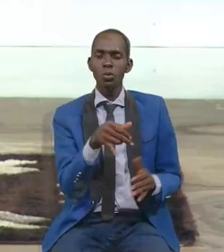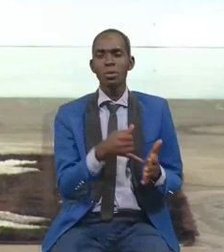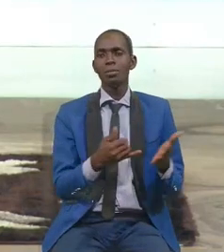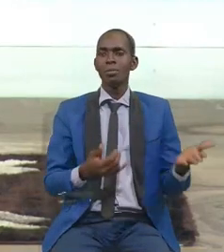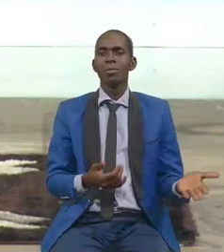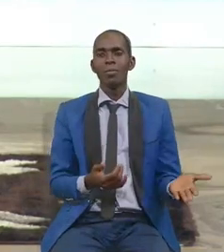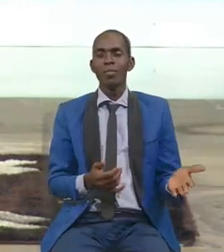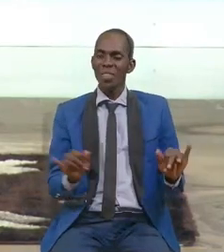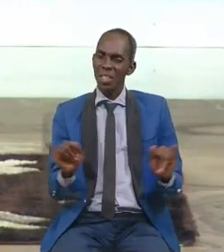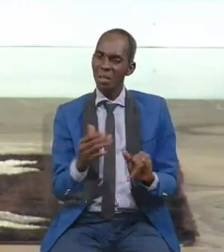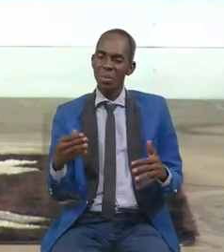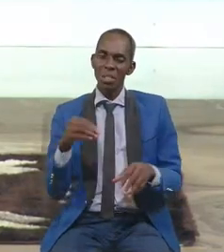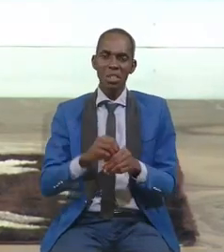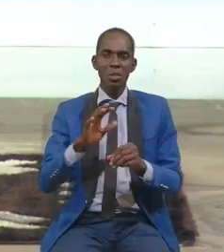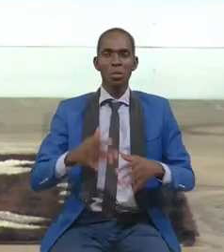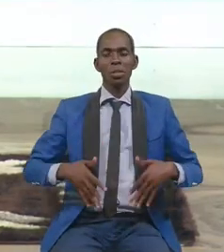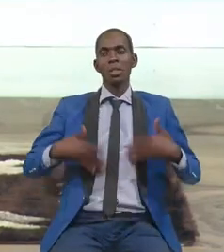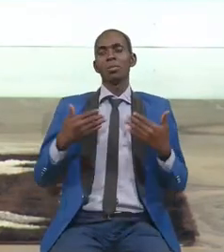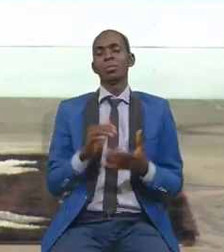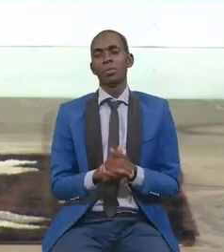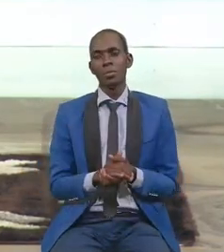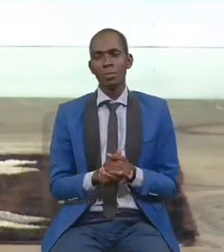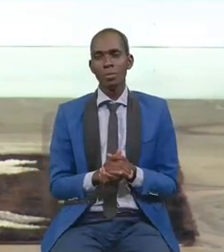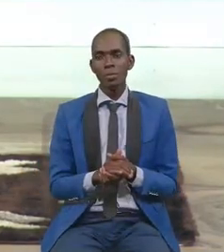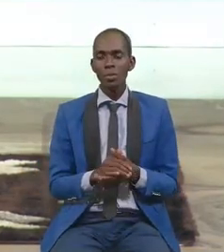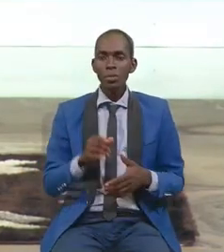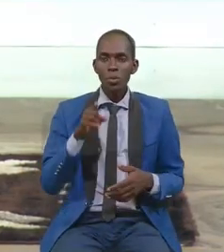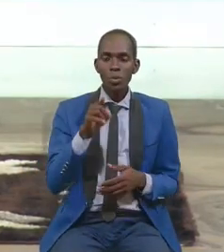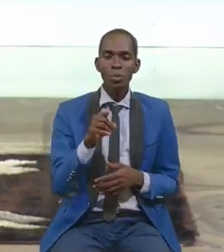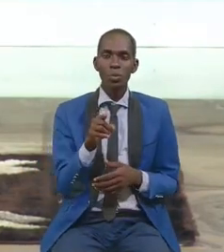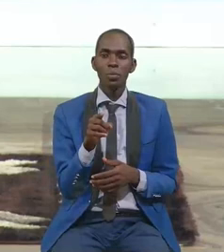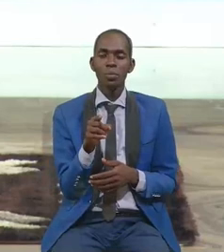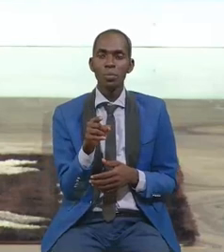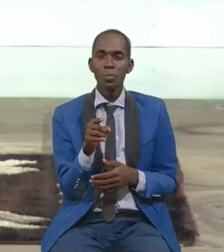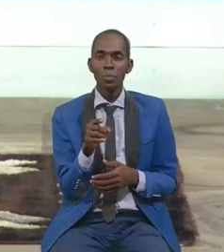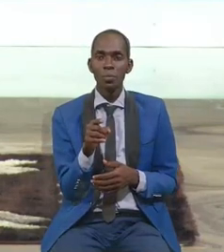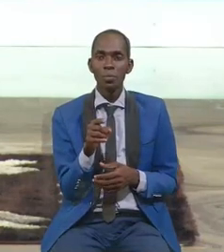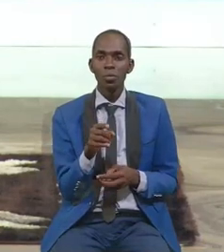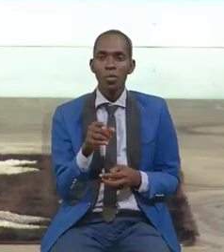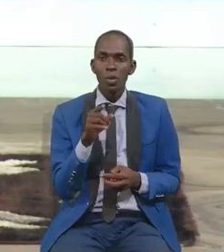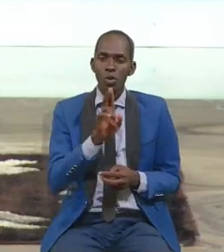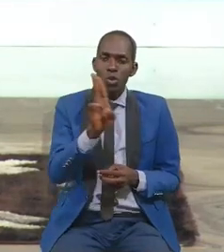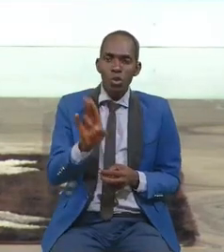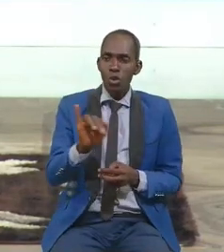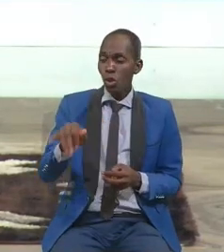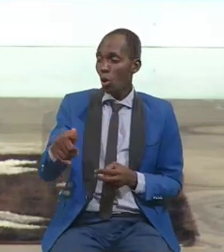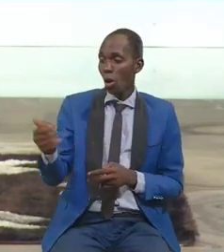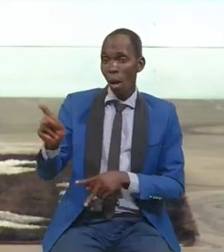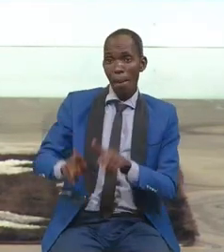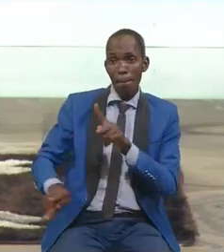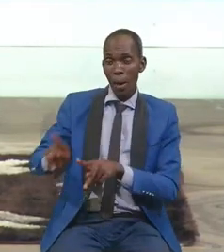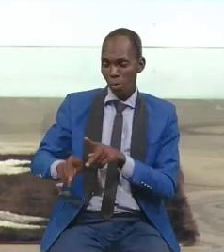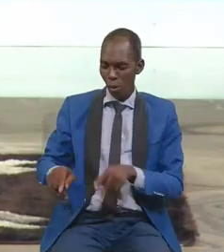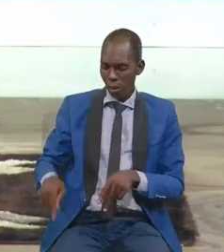totalement rouillé. La même chose dans votre vie. Ouais. Tu utilises le cerveau des autres et tu paralyses